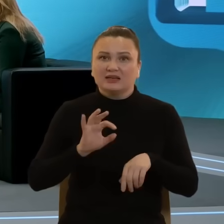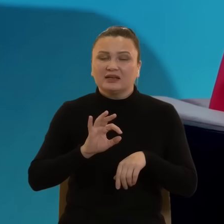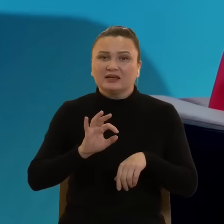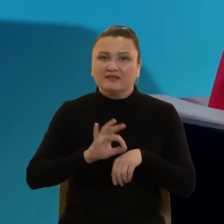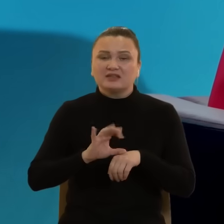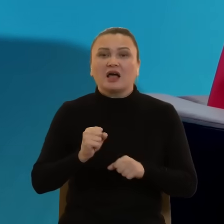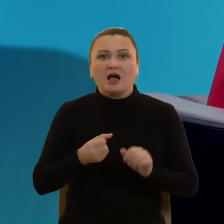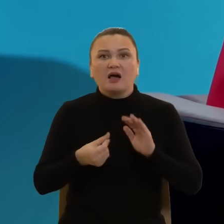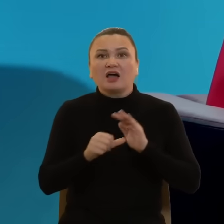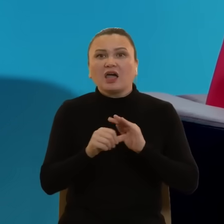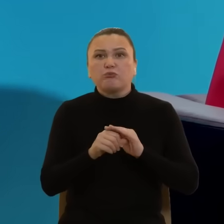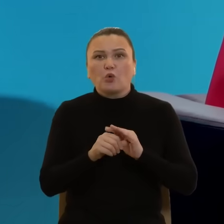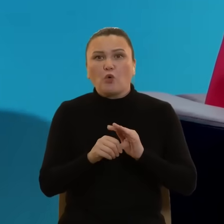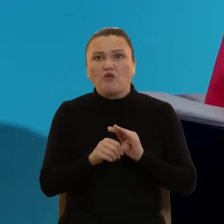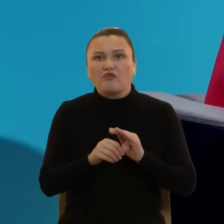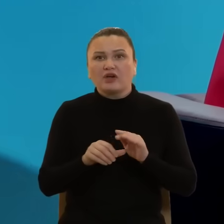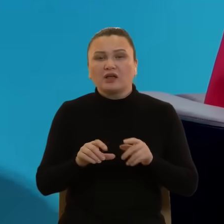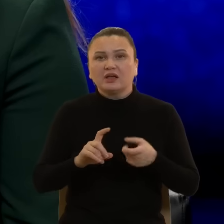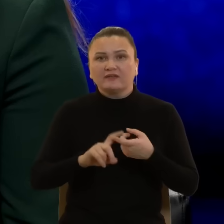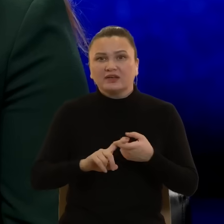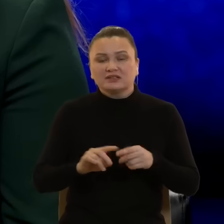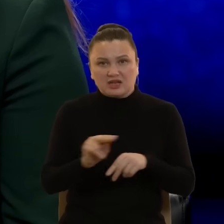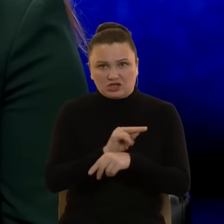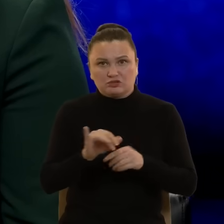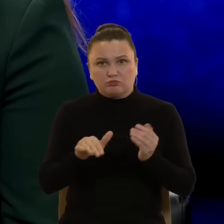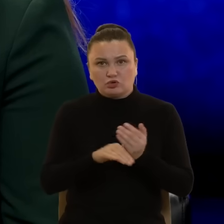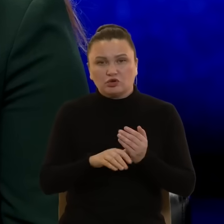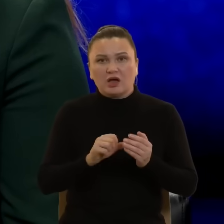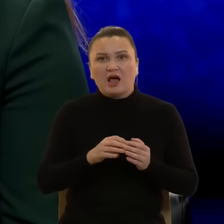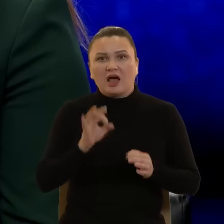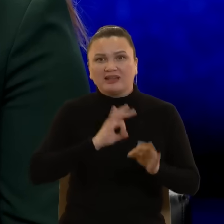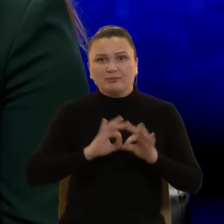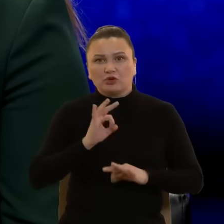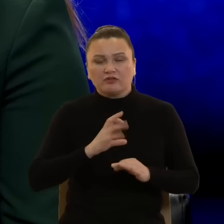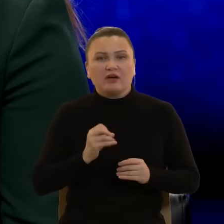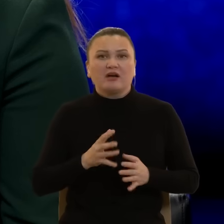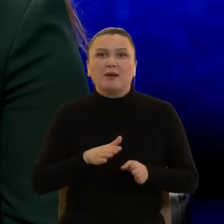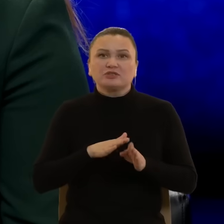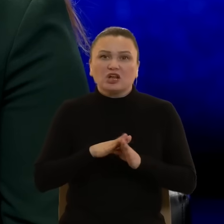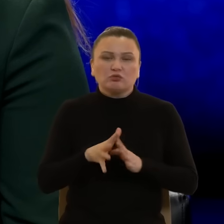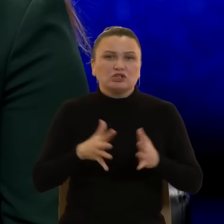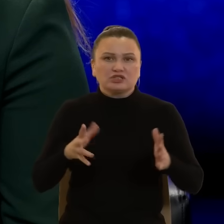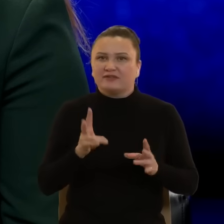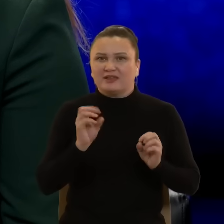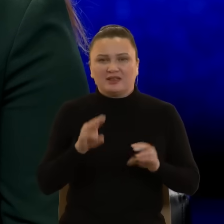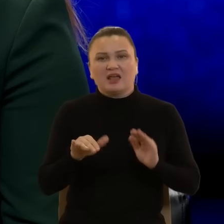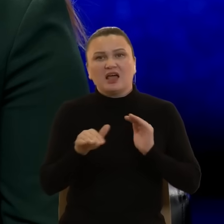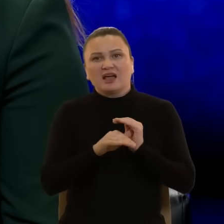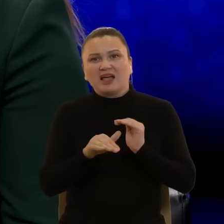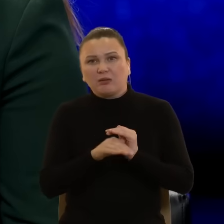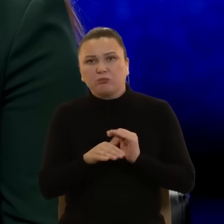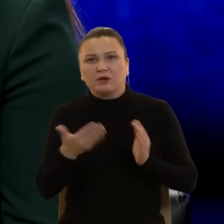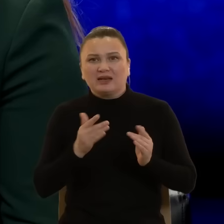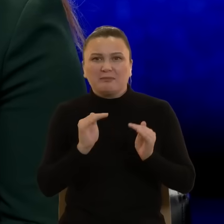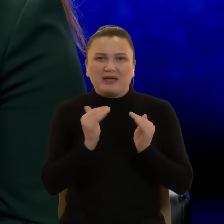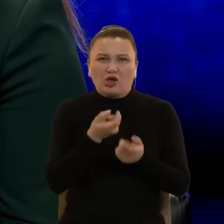они лечатся с помощью антибиотиков? В абсолютном большинстве случаев нет, потому что грибы, либо